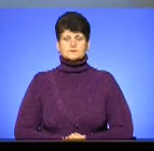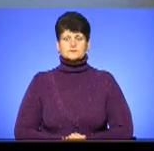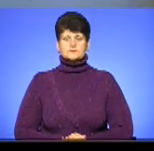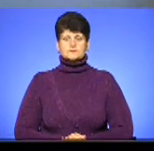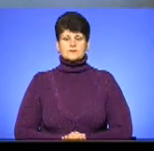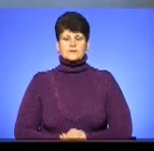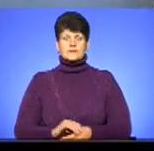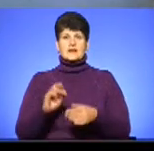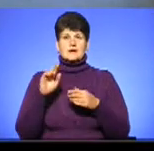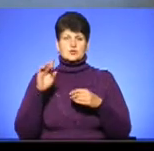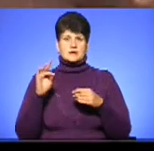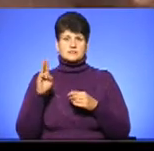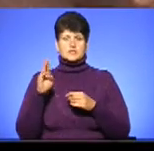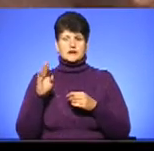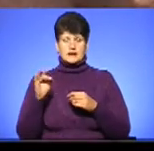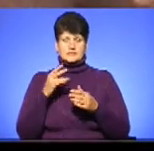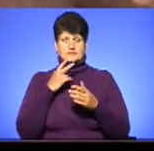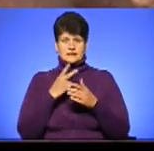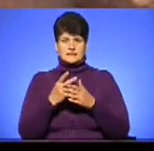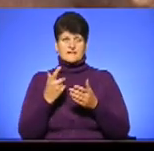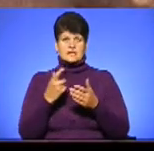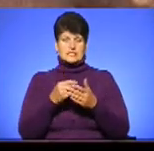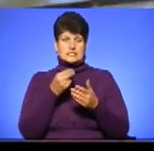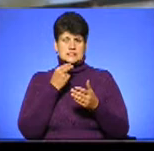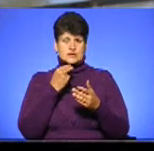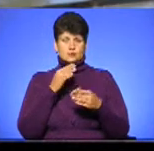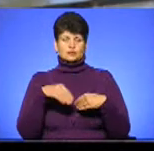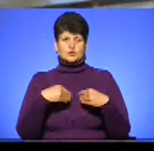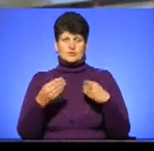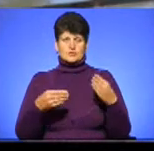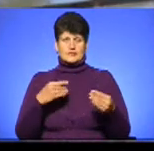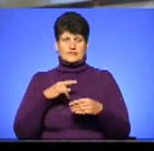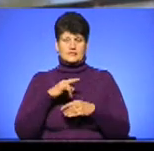дивимось. Ярослав Шараю глядає вакцину, яку будуть розкидати з літаків. Каже, вона